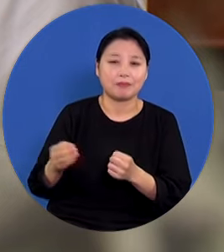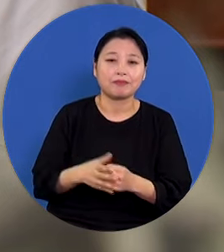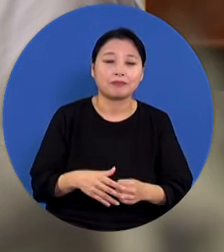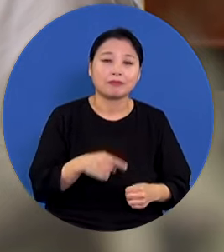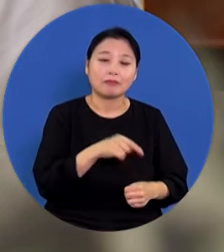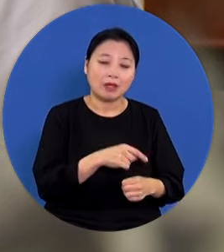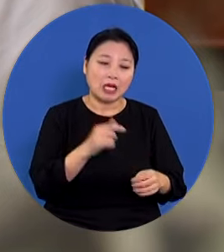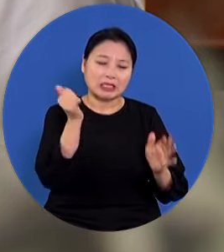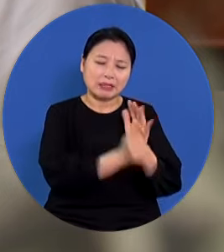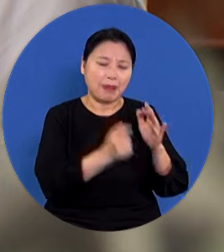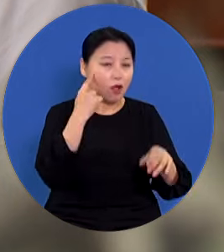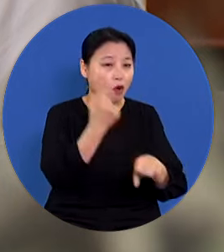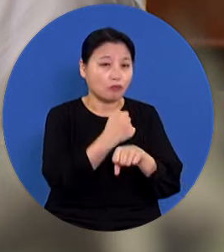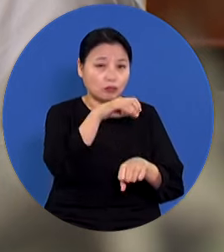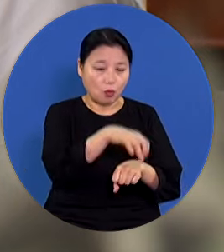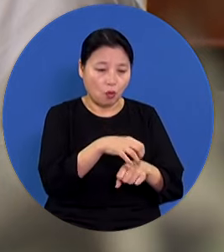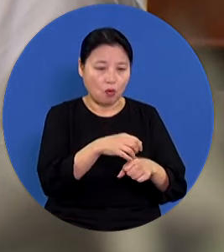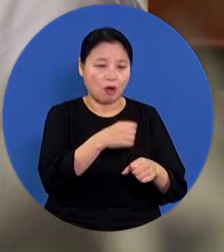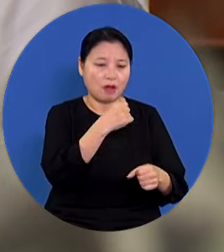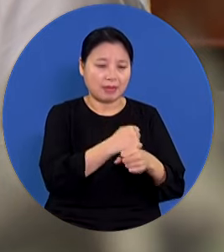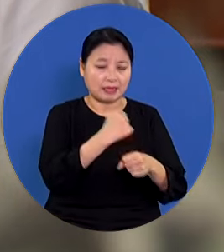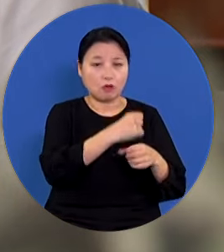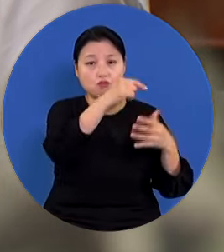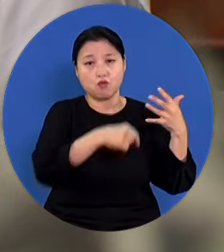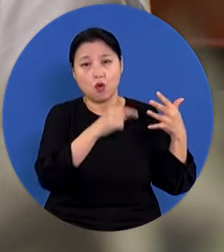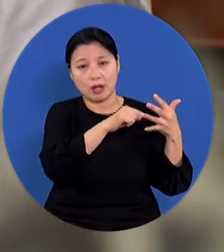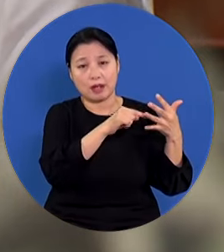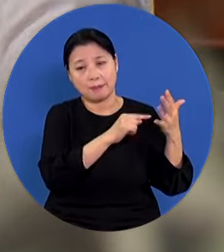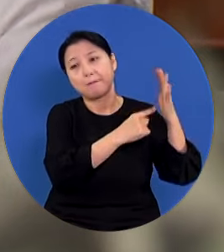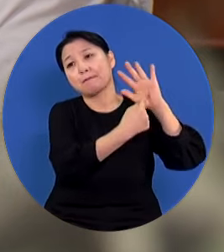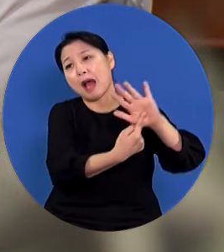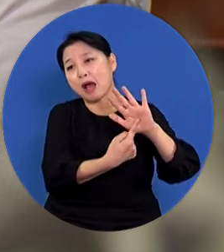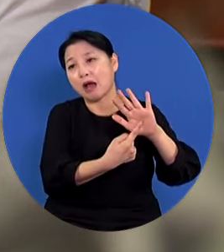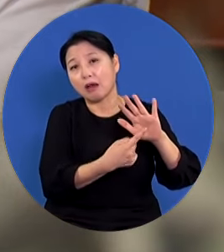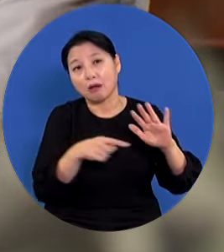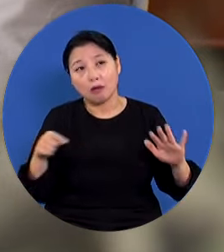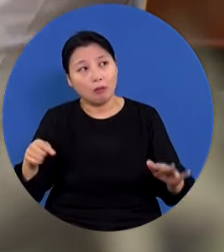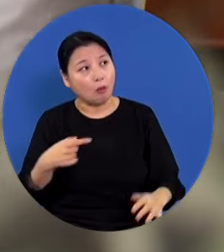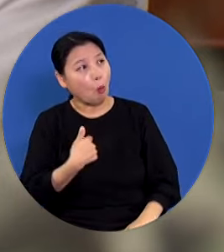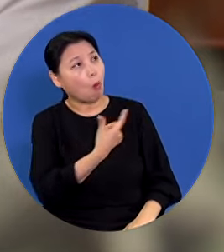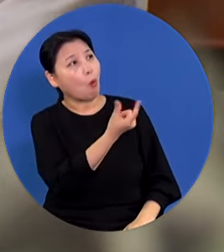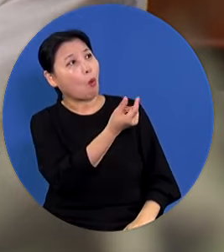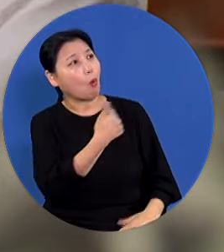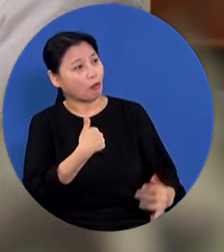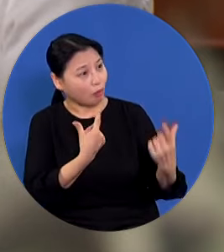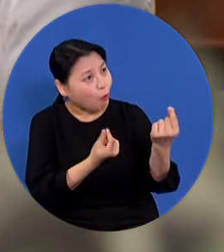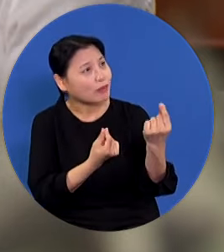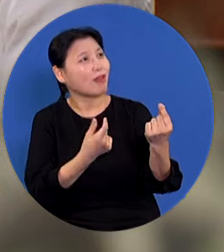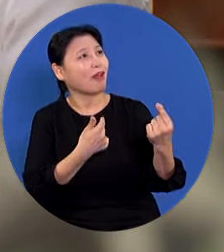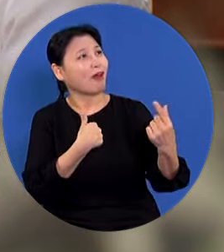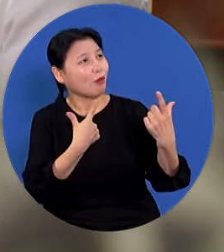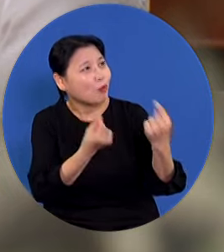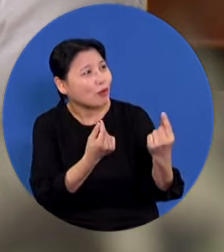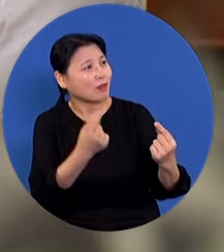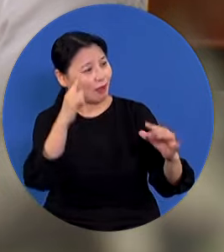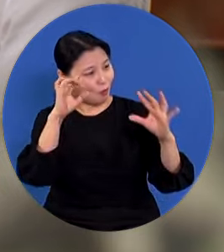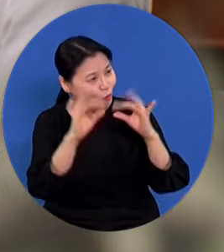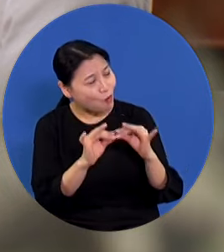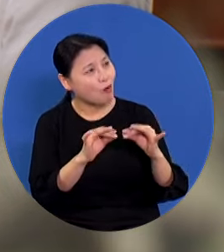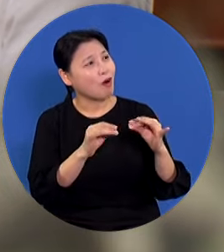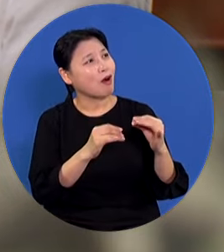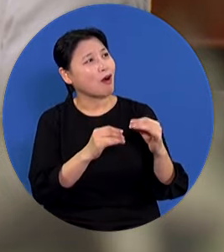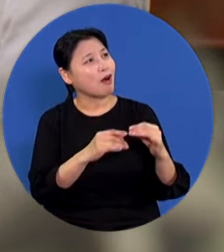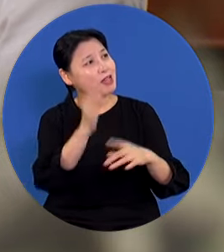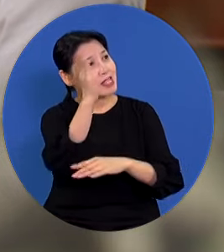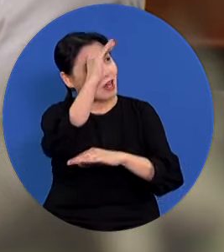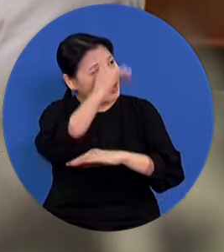그런 카이스 실패연구소가 만든 프로그램을 통해서 다른 학생들과 함께 소통하고 얘기를 하면서 공감하고